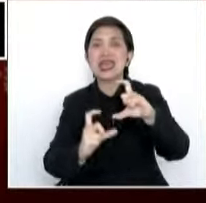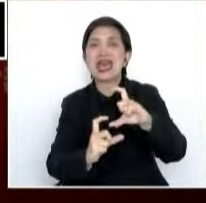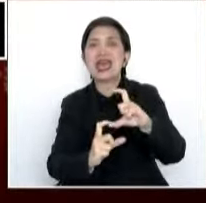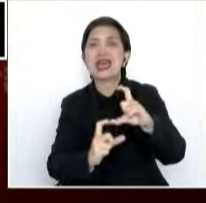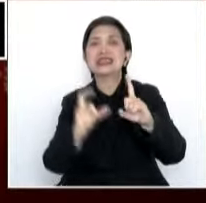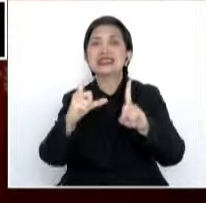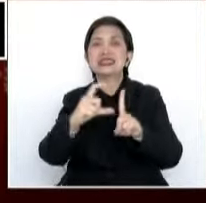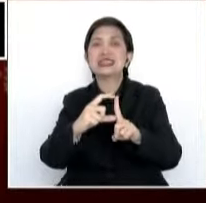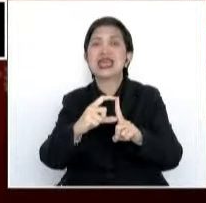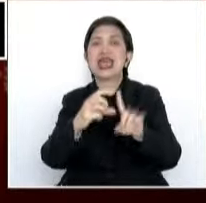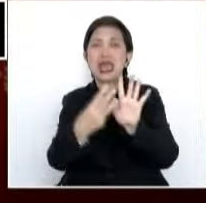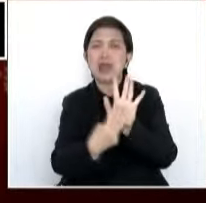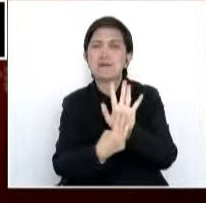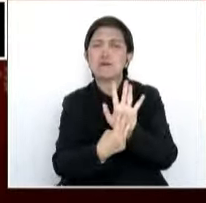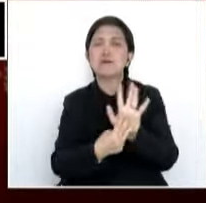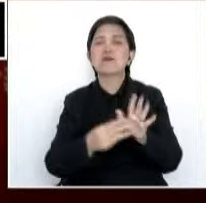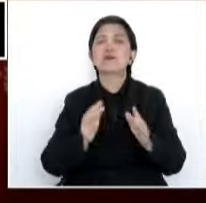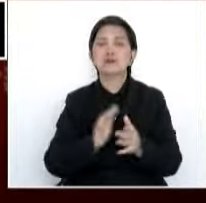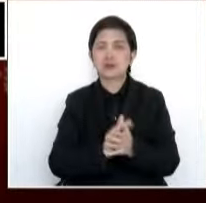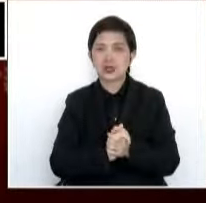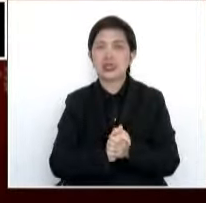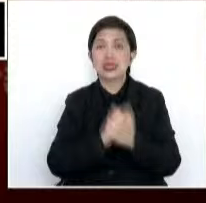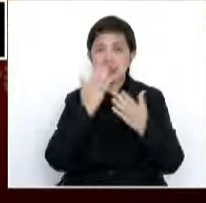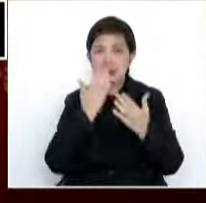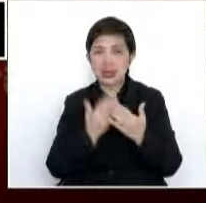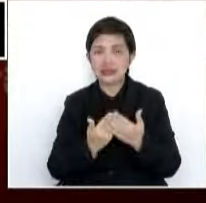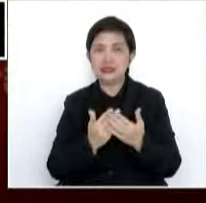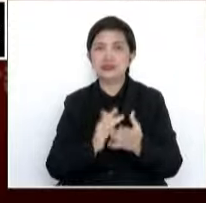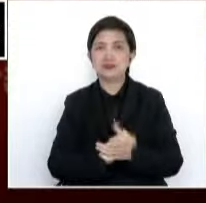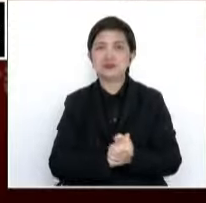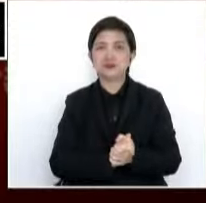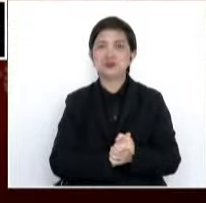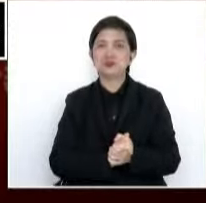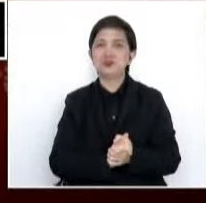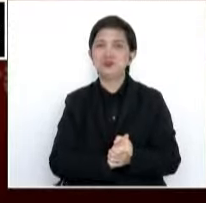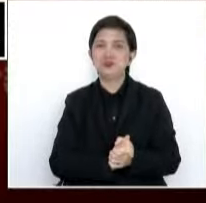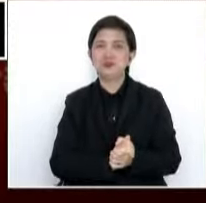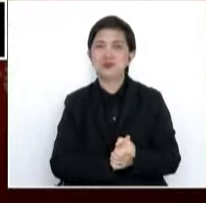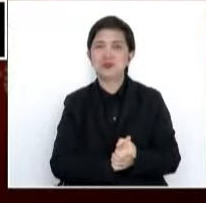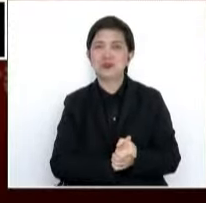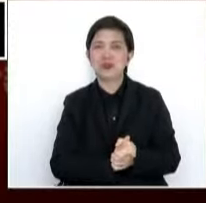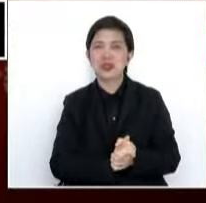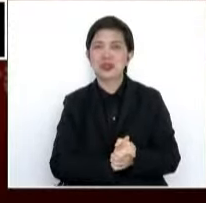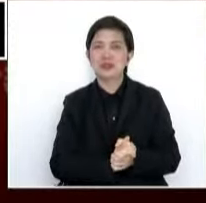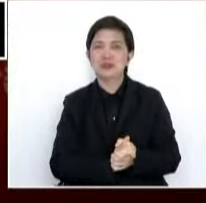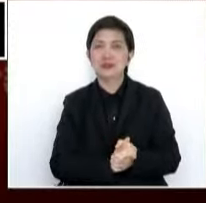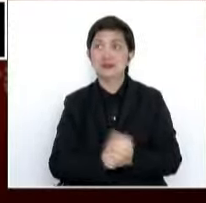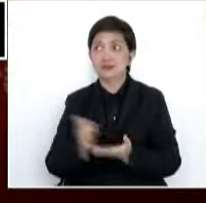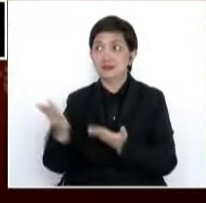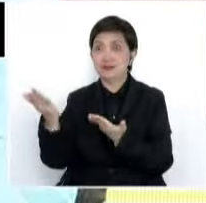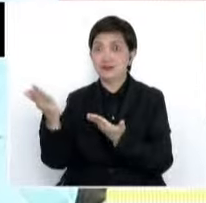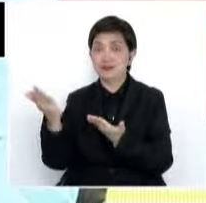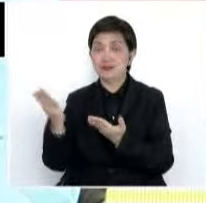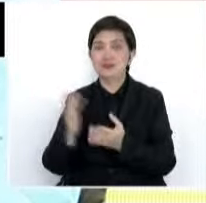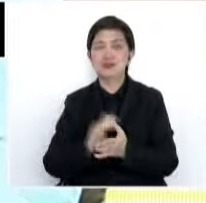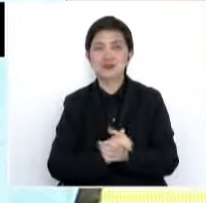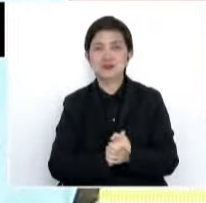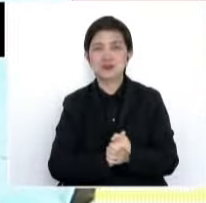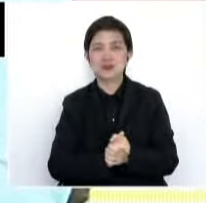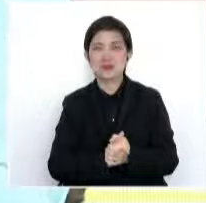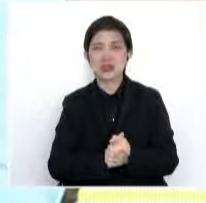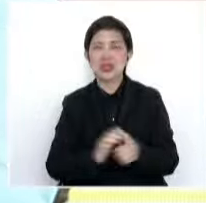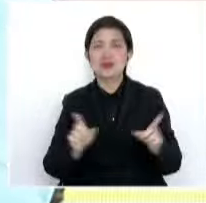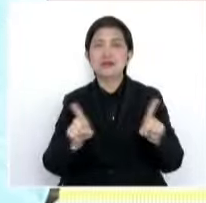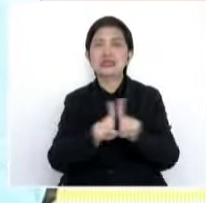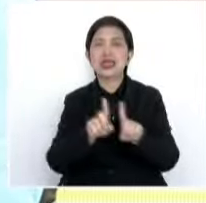banyak sekali korban dari yang namanya pandemi Terima kasih itu aja masih ada sa waktu Cup cukup baik dan kami persilakan kepada